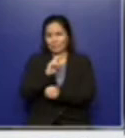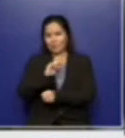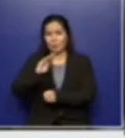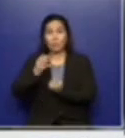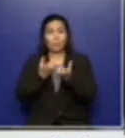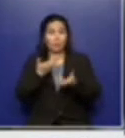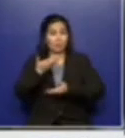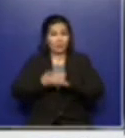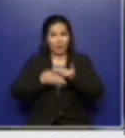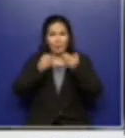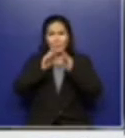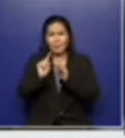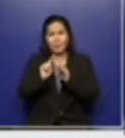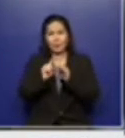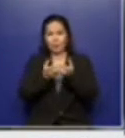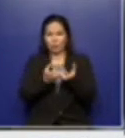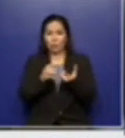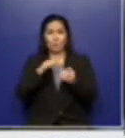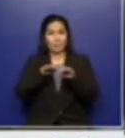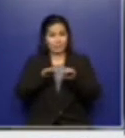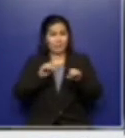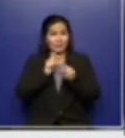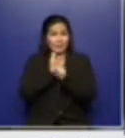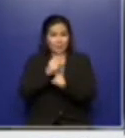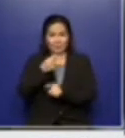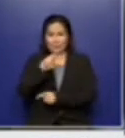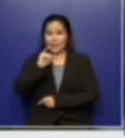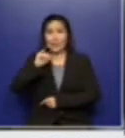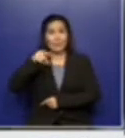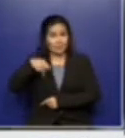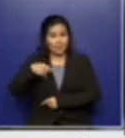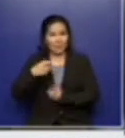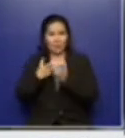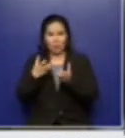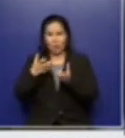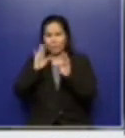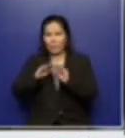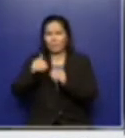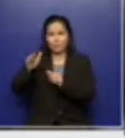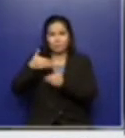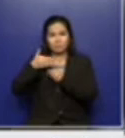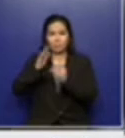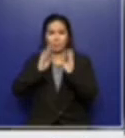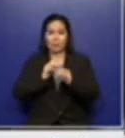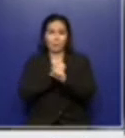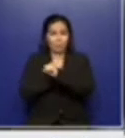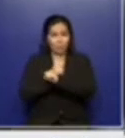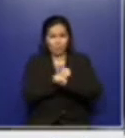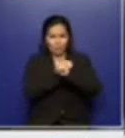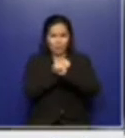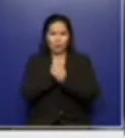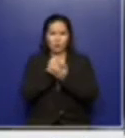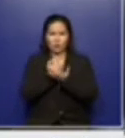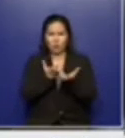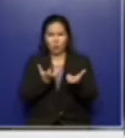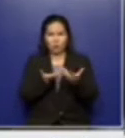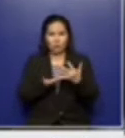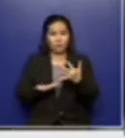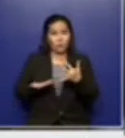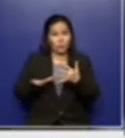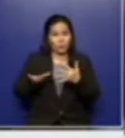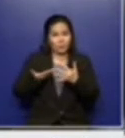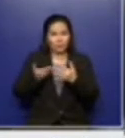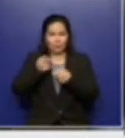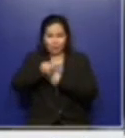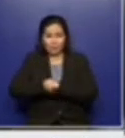ให้ได้มาตรฐาน GIP คือการนำเข้าสินค้าแบบปลอดภัยนะครับเพื่อยกระดับคุณภาพสินค้า พืชเกษ